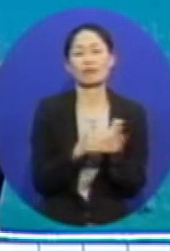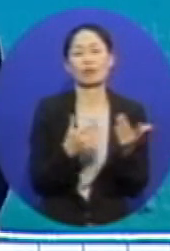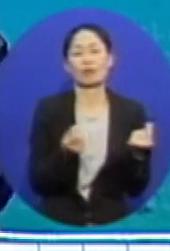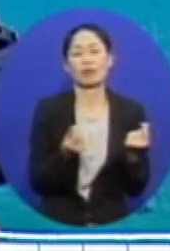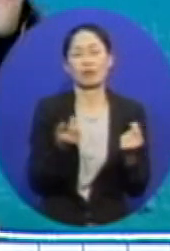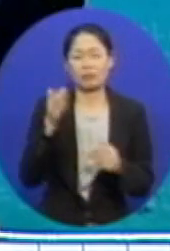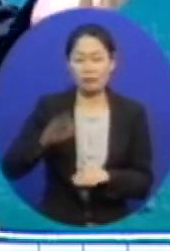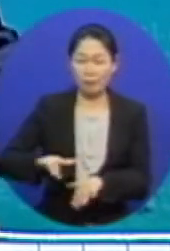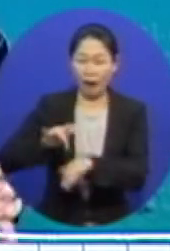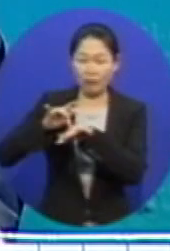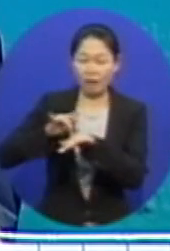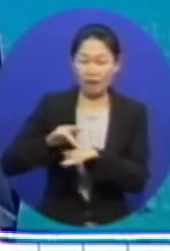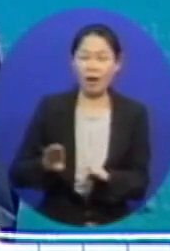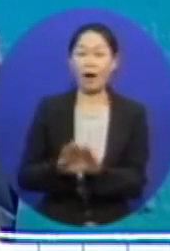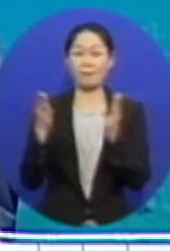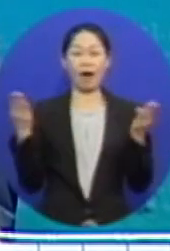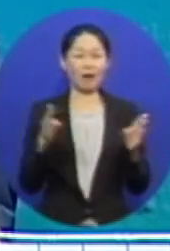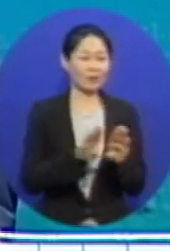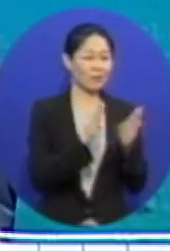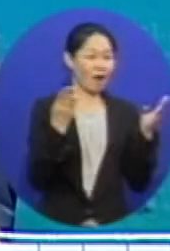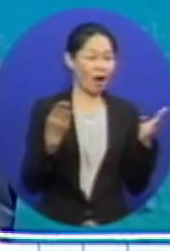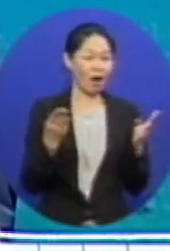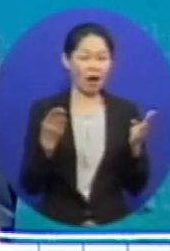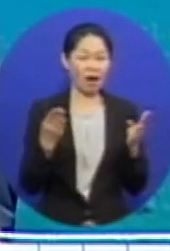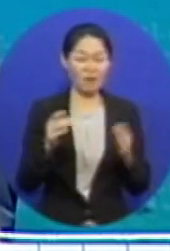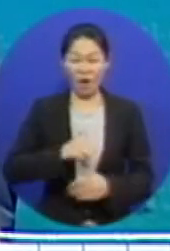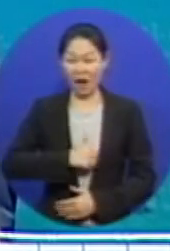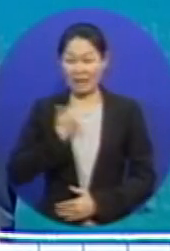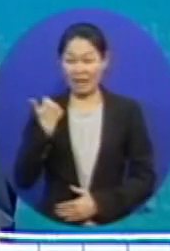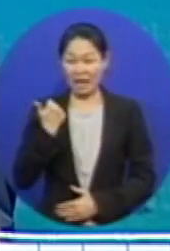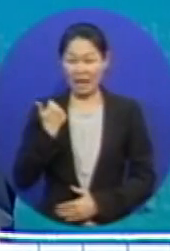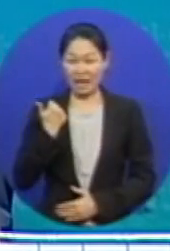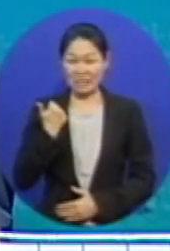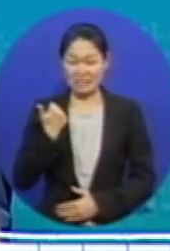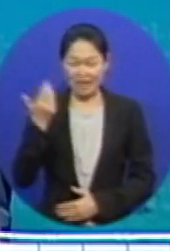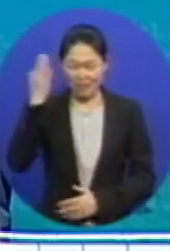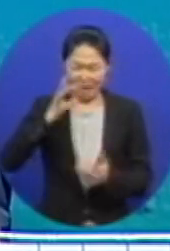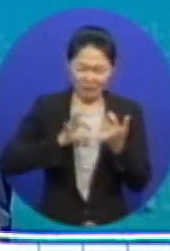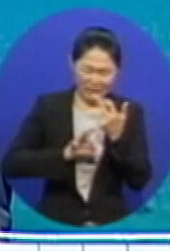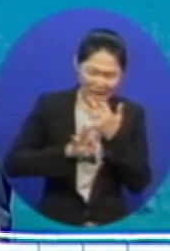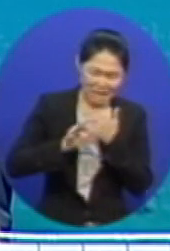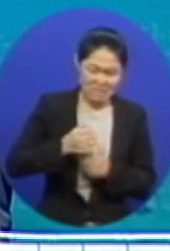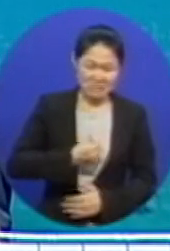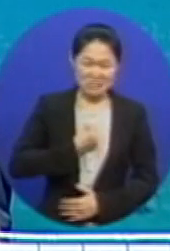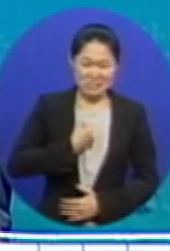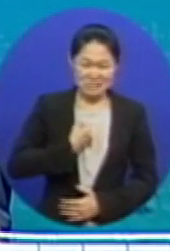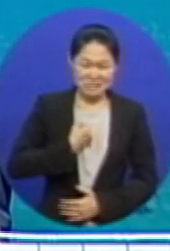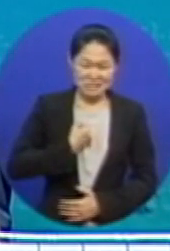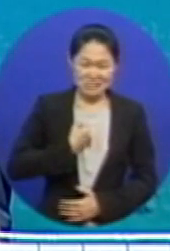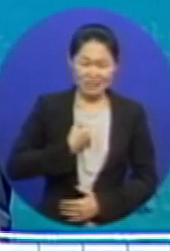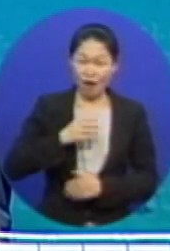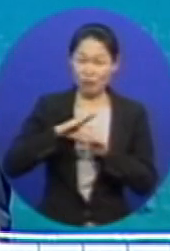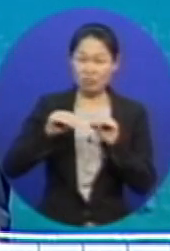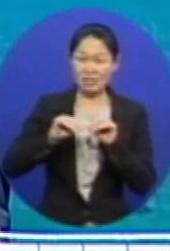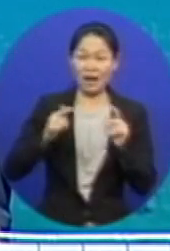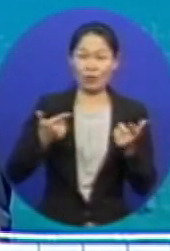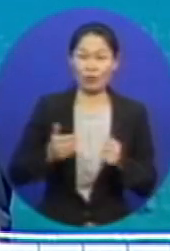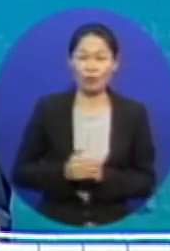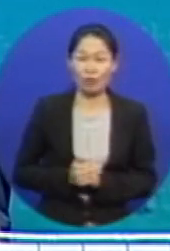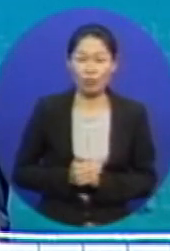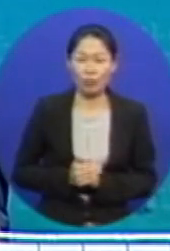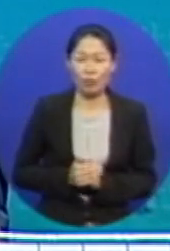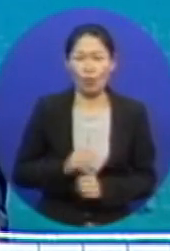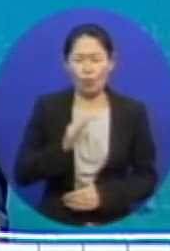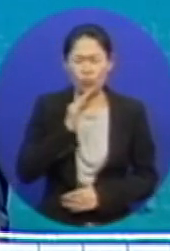문을 벌꿀 벗고 열어주면 화난다고 밤새 스스로 화를 풀지 않고 비가 얼마나